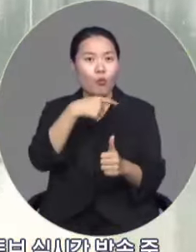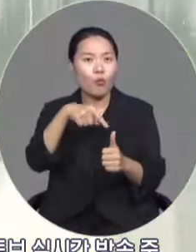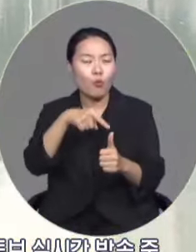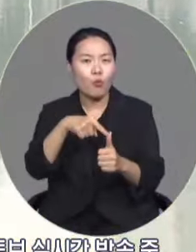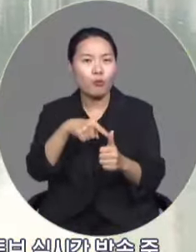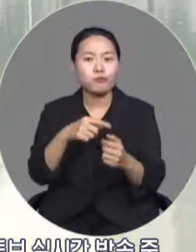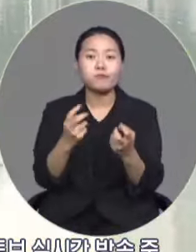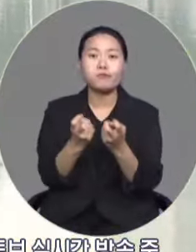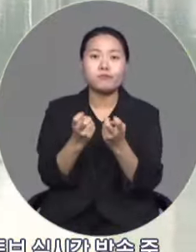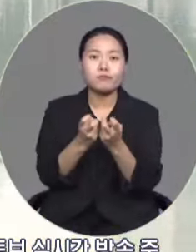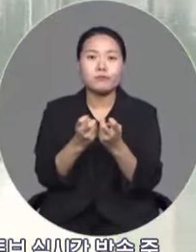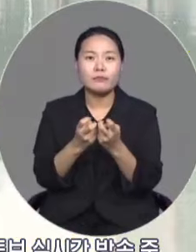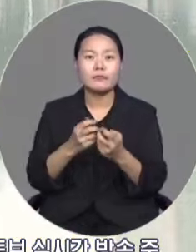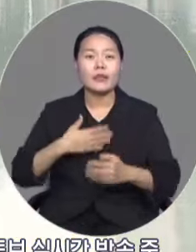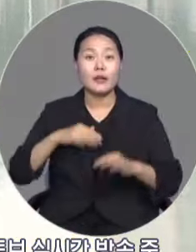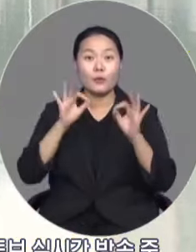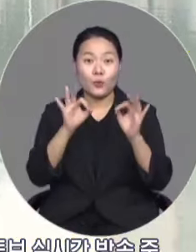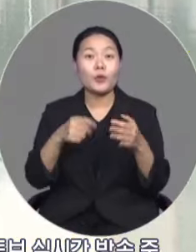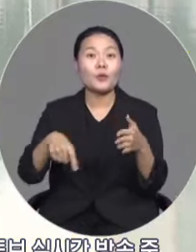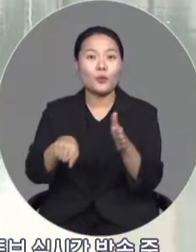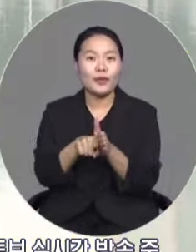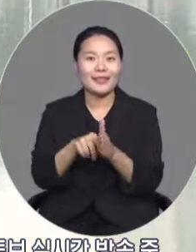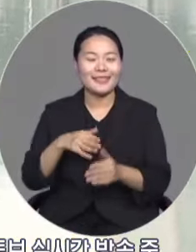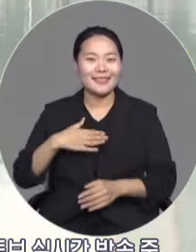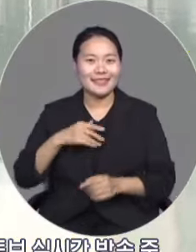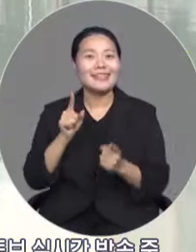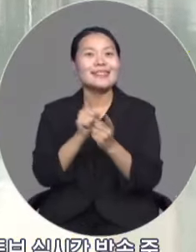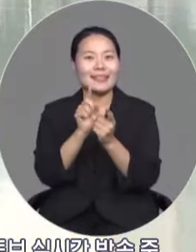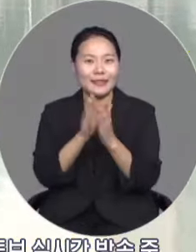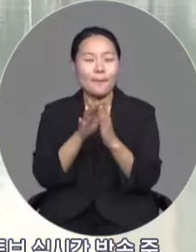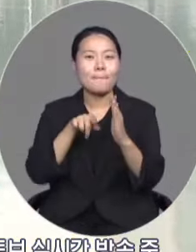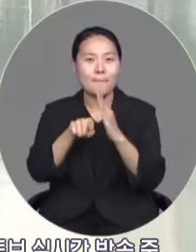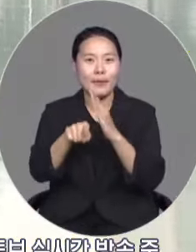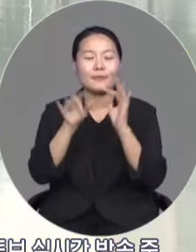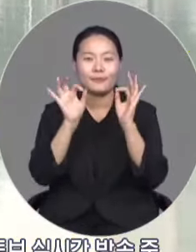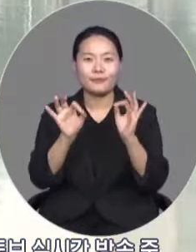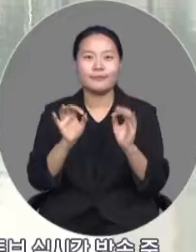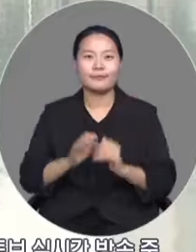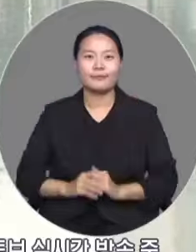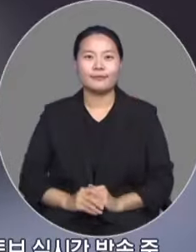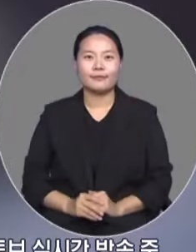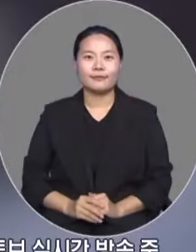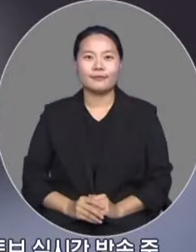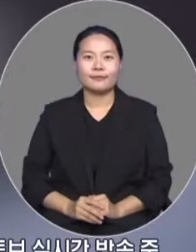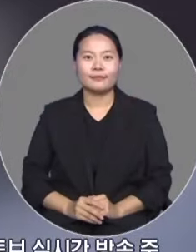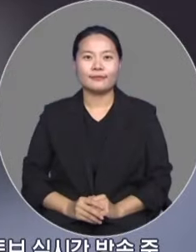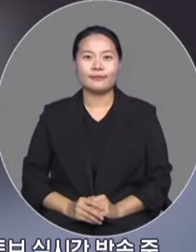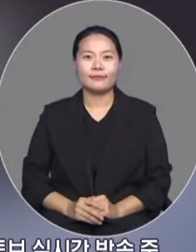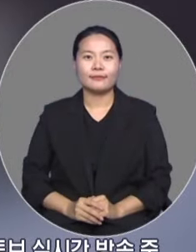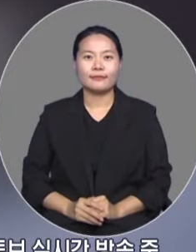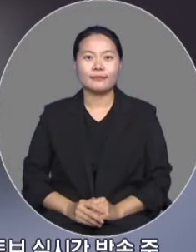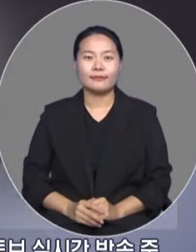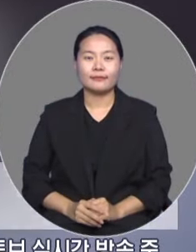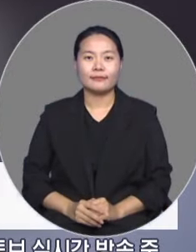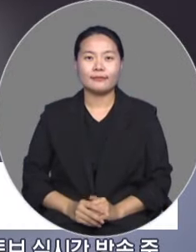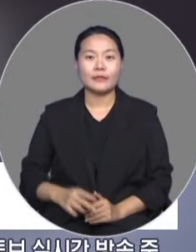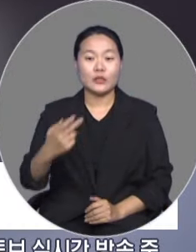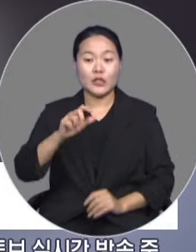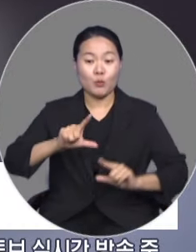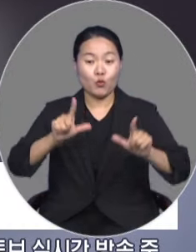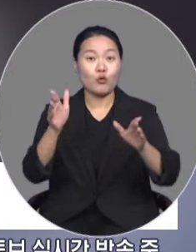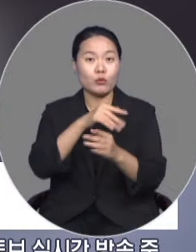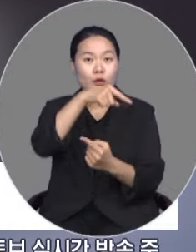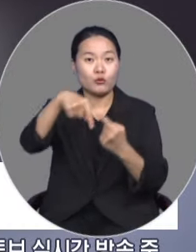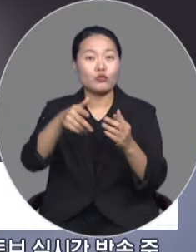교육이 어떻게 이루어지고 있는지 알아보기 위해 저희 UBC 취재진이 직접 찾아가 봤습니다. 지난